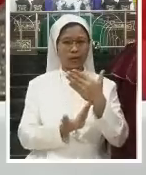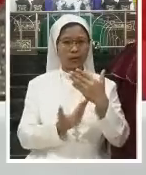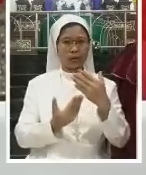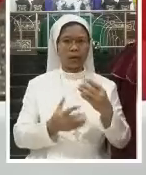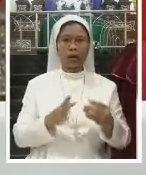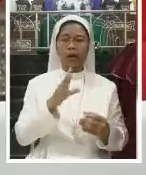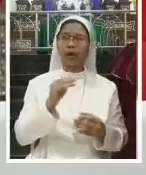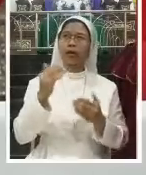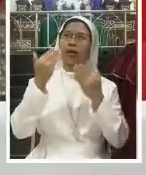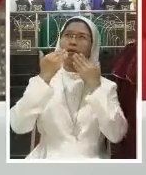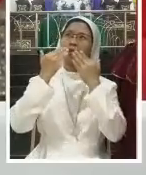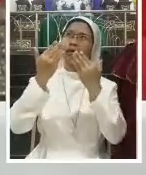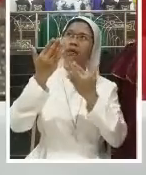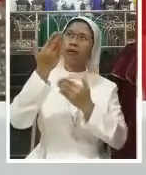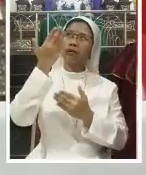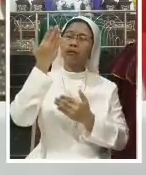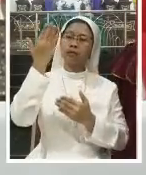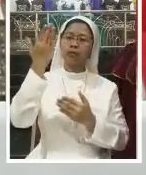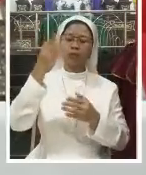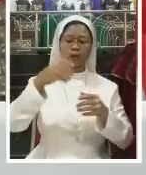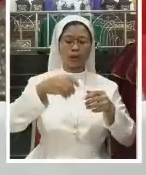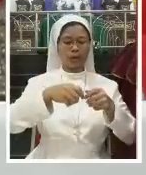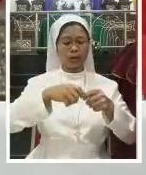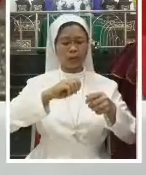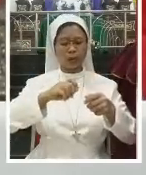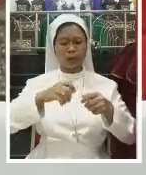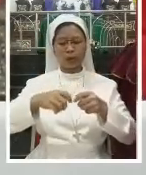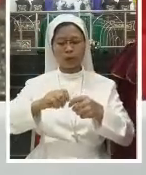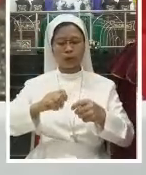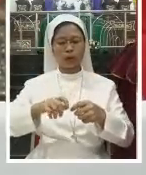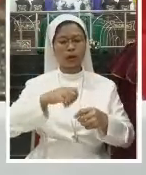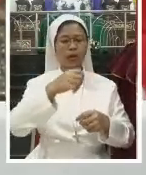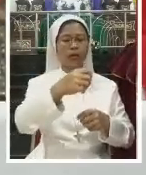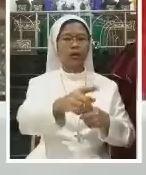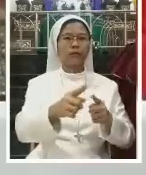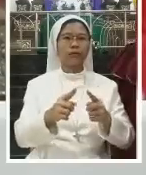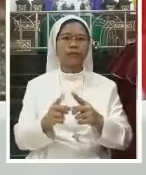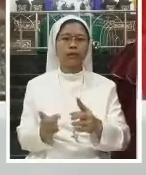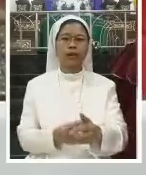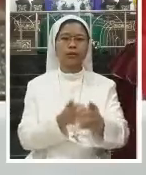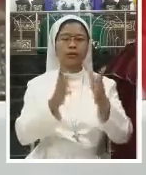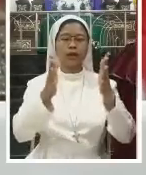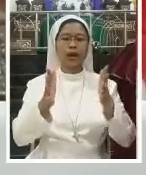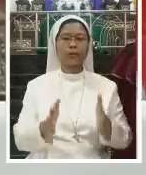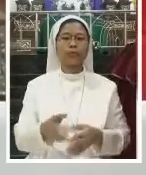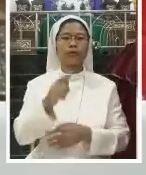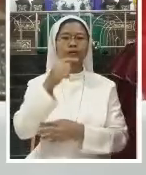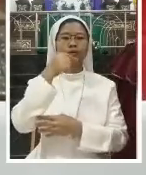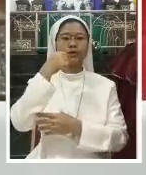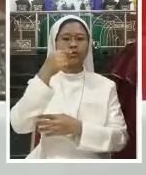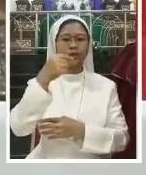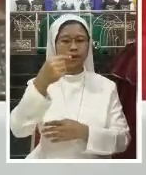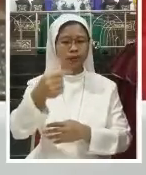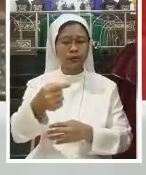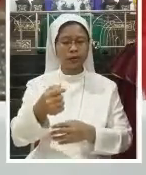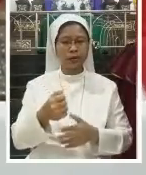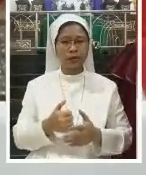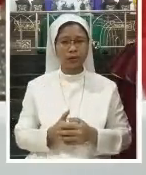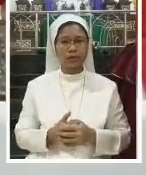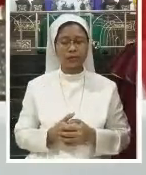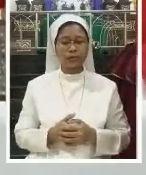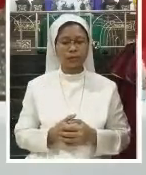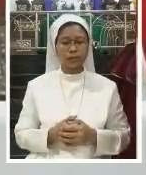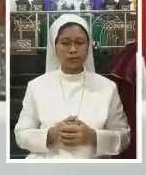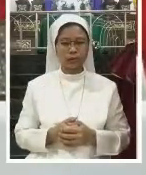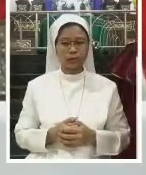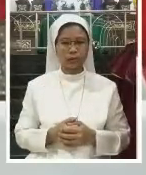asin pagpasalamat binaakini, asin itinao sa mga disipulos na ang